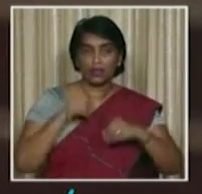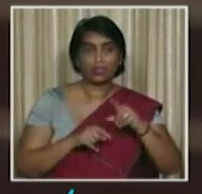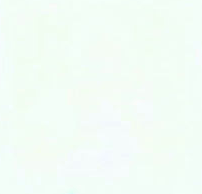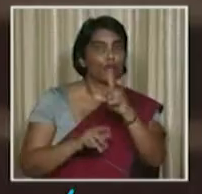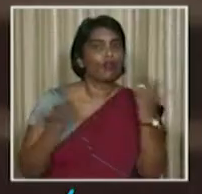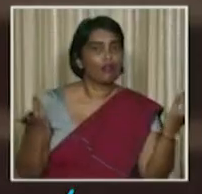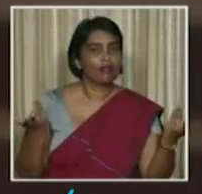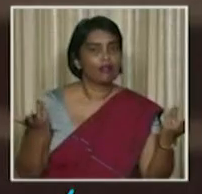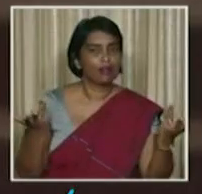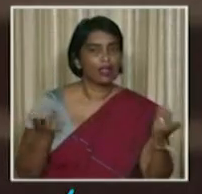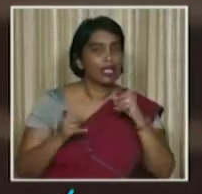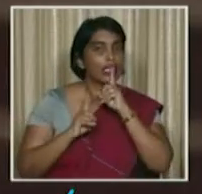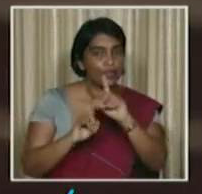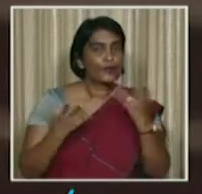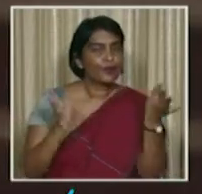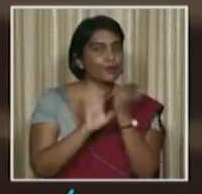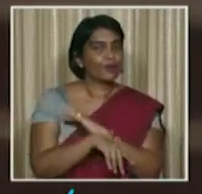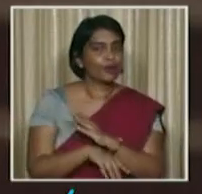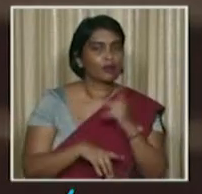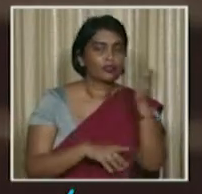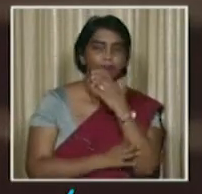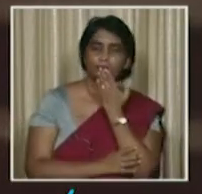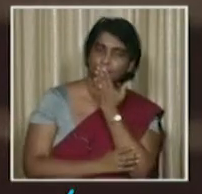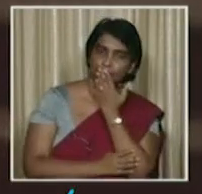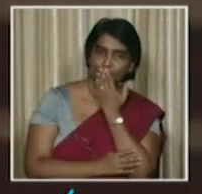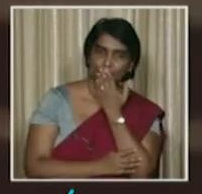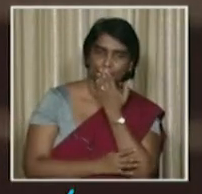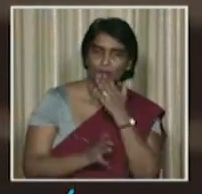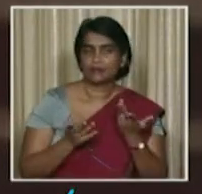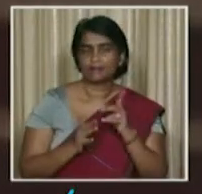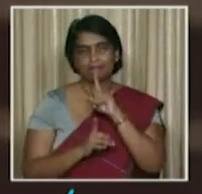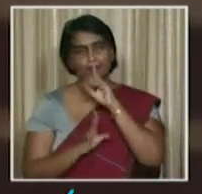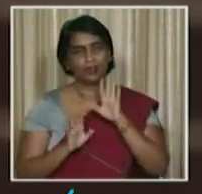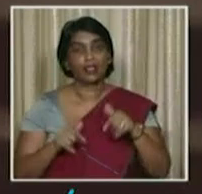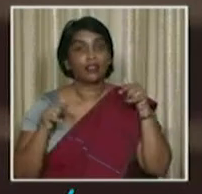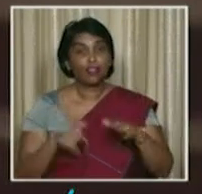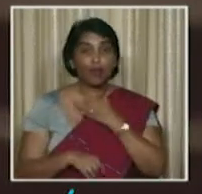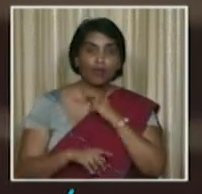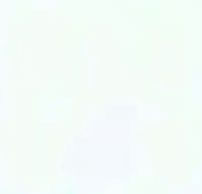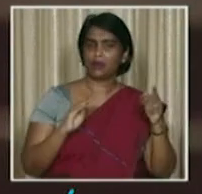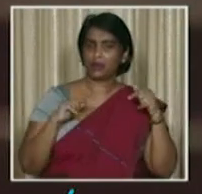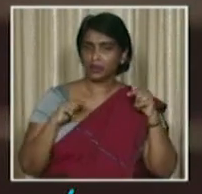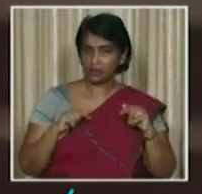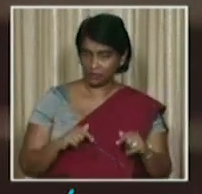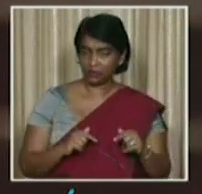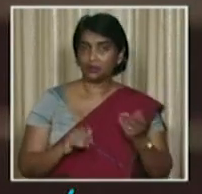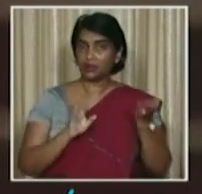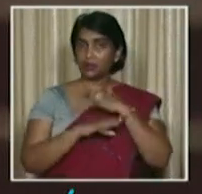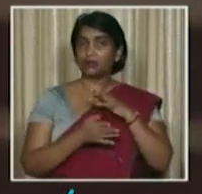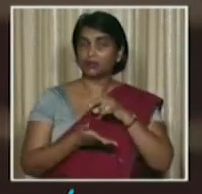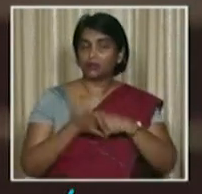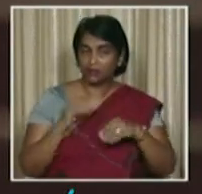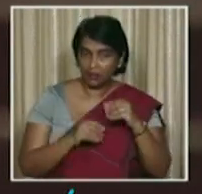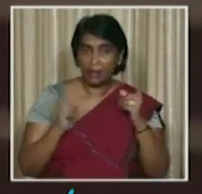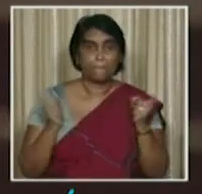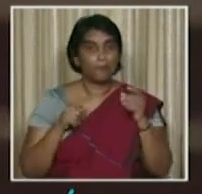කියන්න තිබ්බා. ඔබතුමාල කිව්වේ නැහැ. එදා ඔබතුමාල කටවල් වහගෙන බිල්ල වගේ හිටියා. දැන් බොරුවට කියනවා දැන් ගේන්න කියලා. එදා කල් දැන් මේ මැතිවරණ වලට